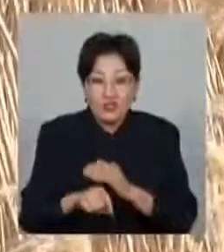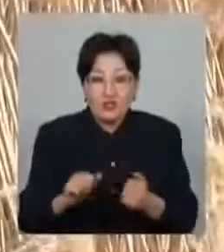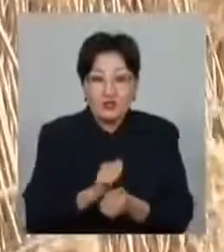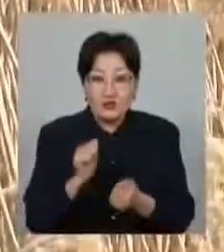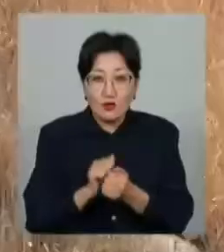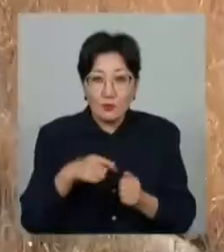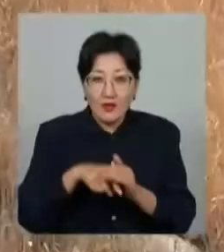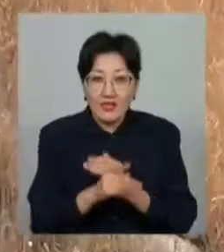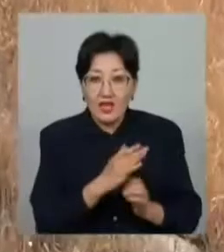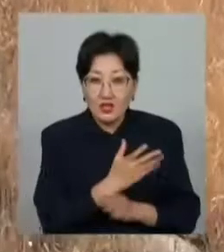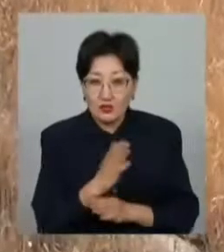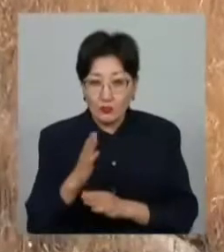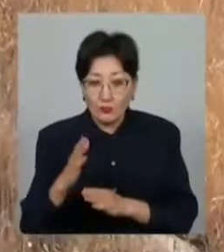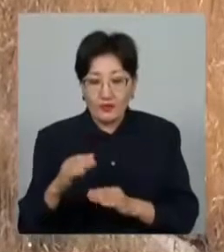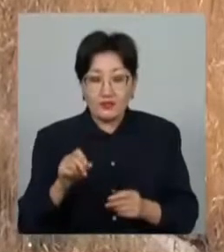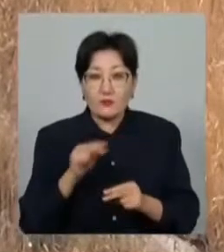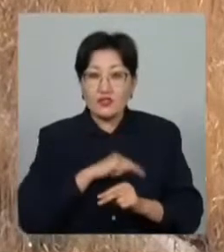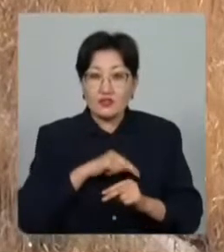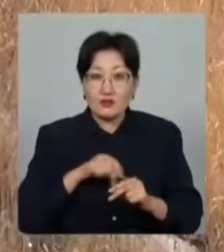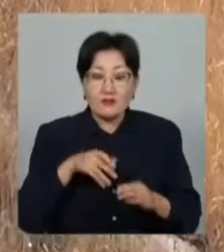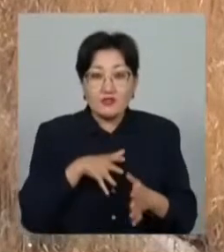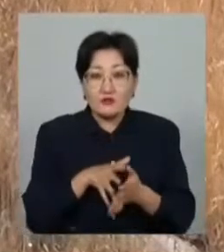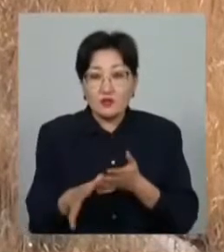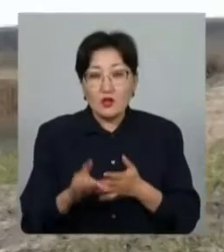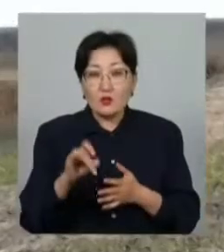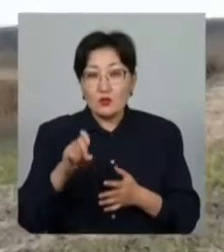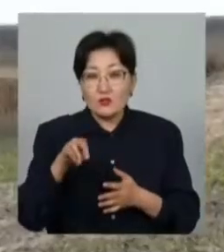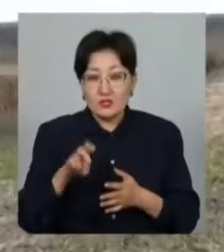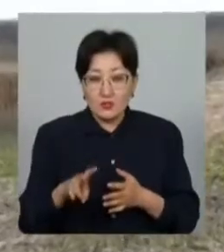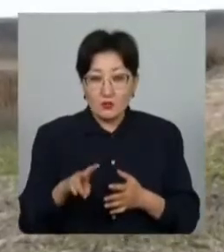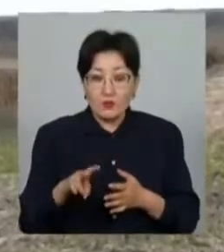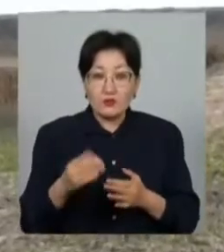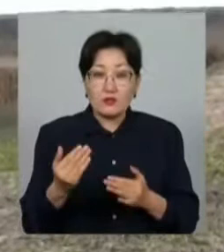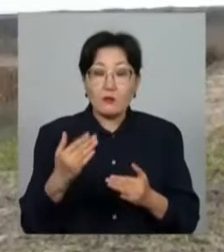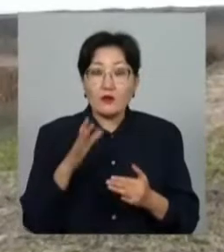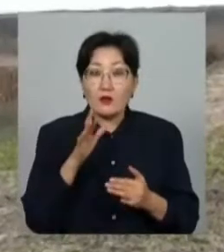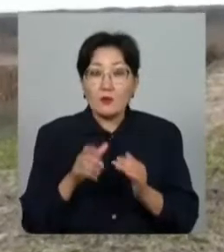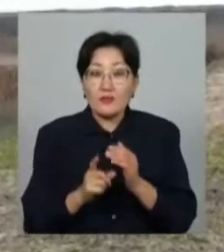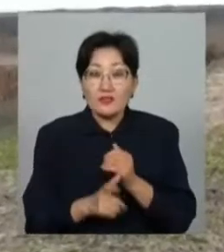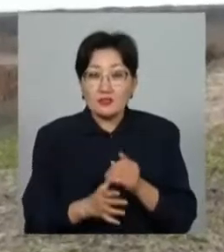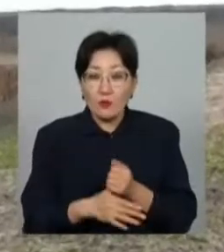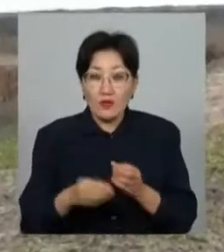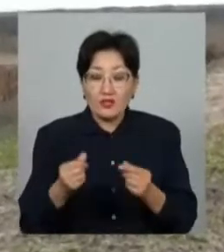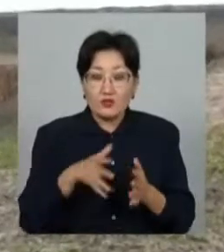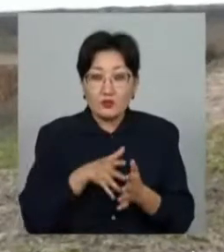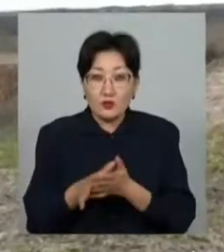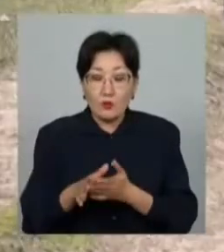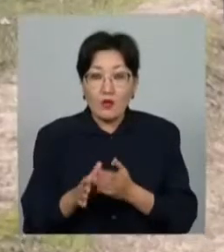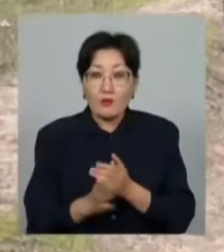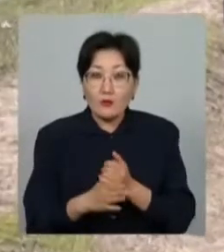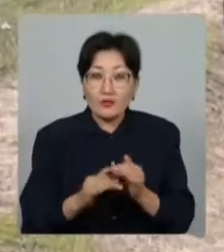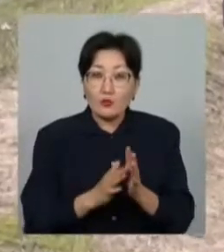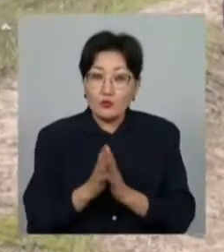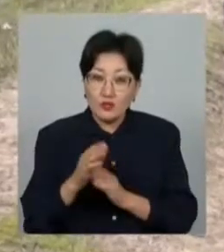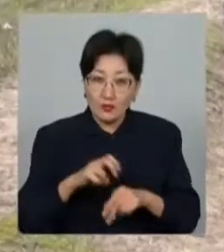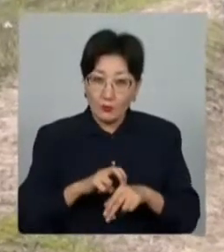ну қамыс басқан. Еңбегім еш кетті ме дегендердің бірі Руслан Изделипов. Қазір балықшы қаржы жұмсап, шабақ өсіруге қорқып